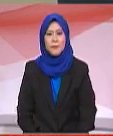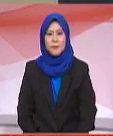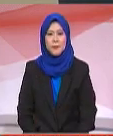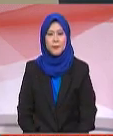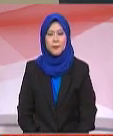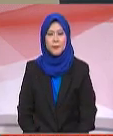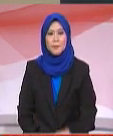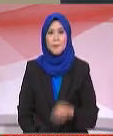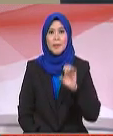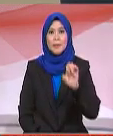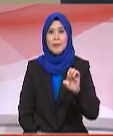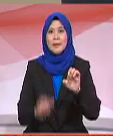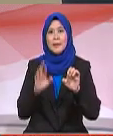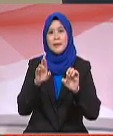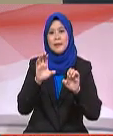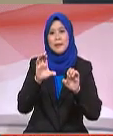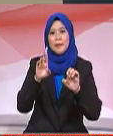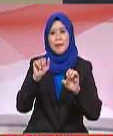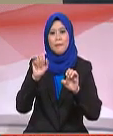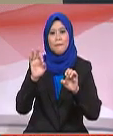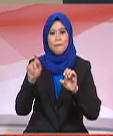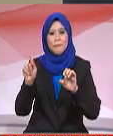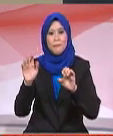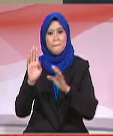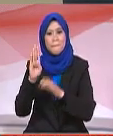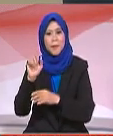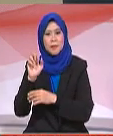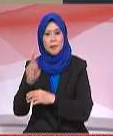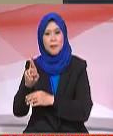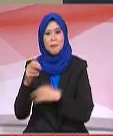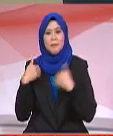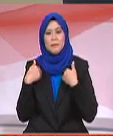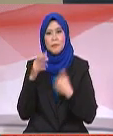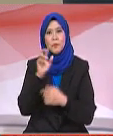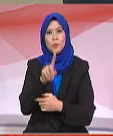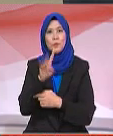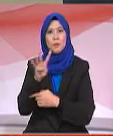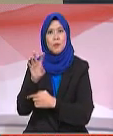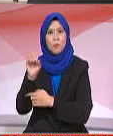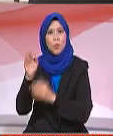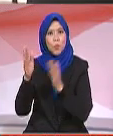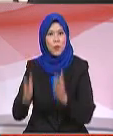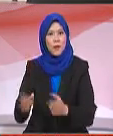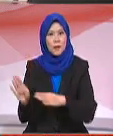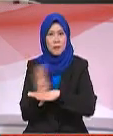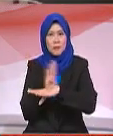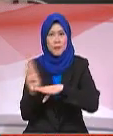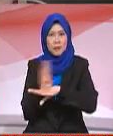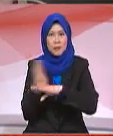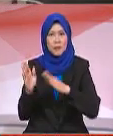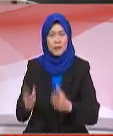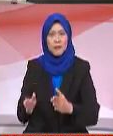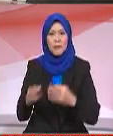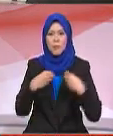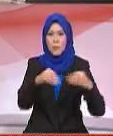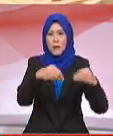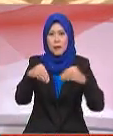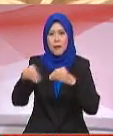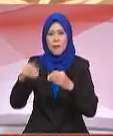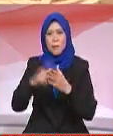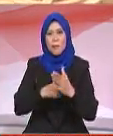For e-craft bazaar, kita ada 140 usahawan craft. And then nilai jualannya from